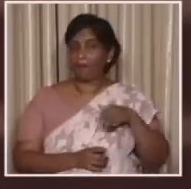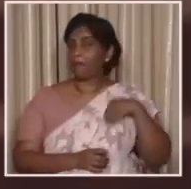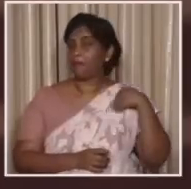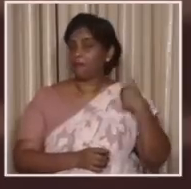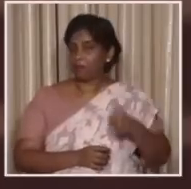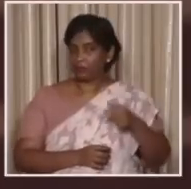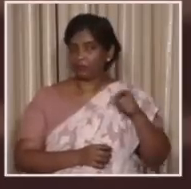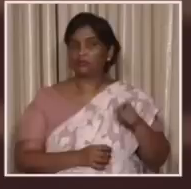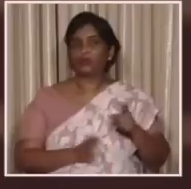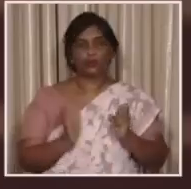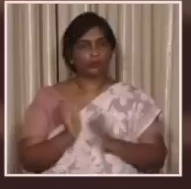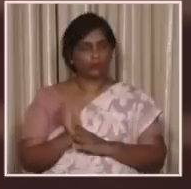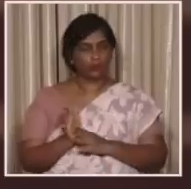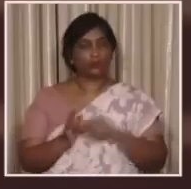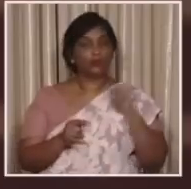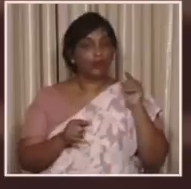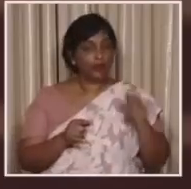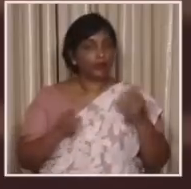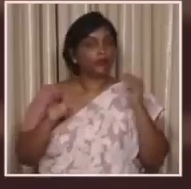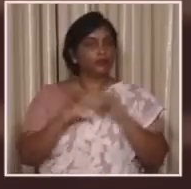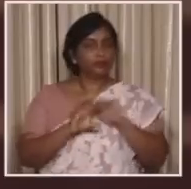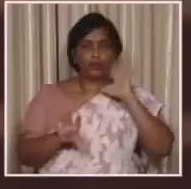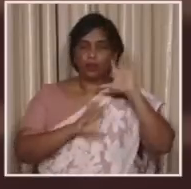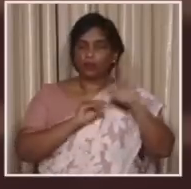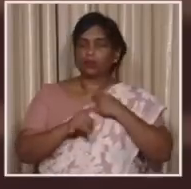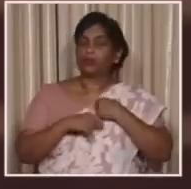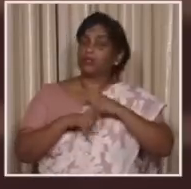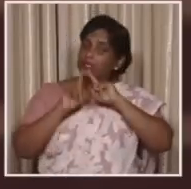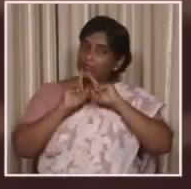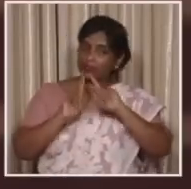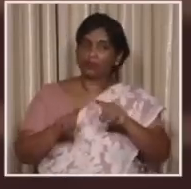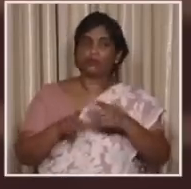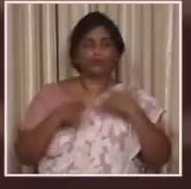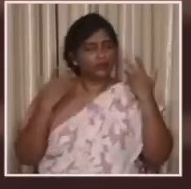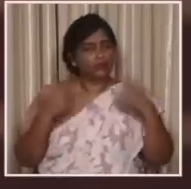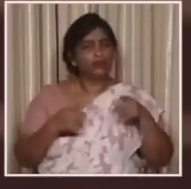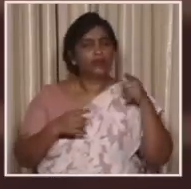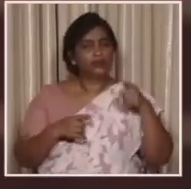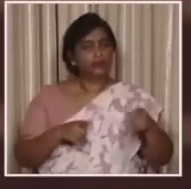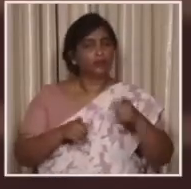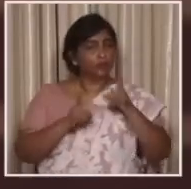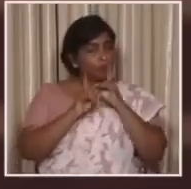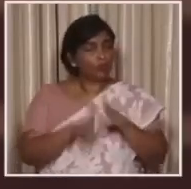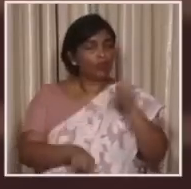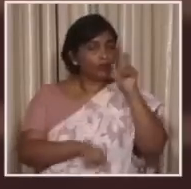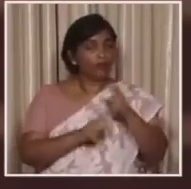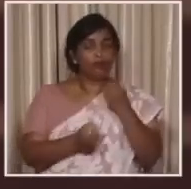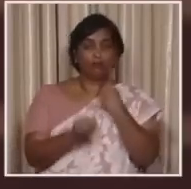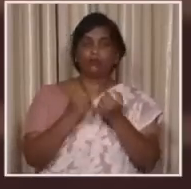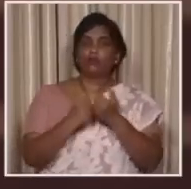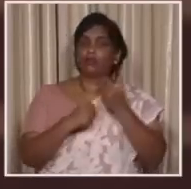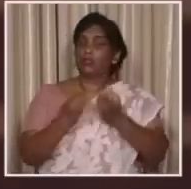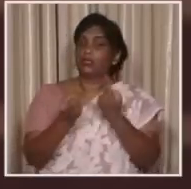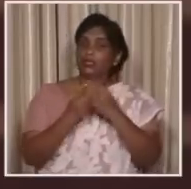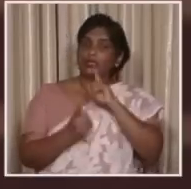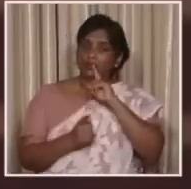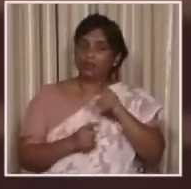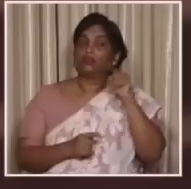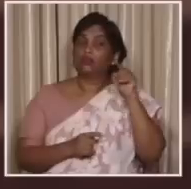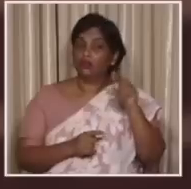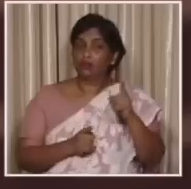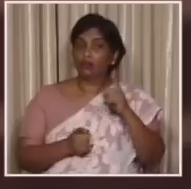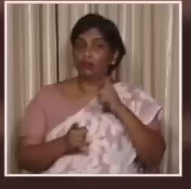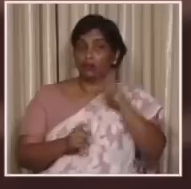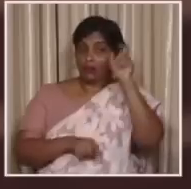ප්‍රධානත්වයෙන් කමිටුව. මෙතනට ගිහිල්ලා දන්න සාක්කි අපි කියමු කියලා ඒ අදාළ නිලධාරීන්ට පරීක්ෂණ කරන්න කියමු. ඔබතුමාලා